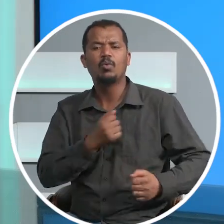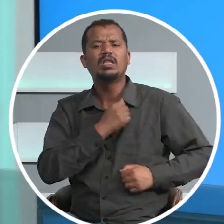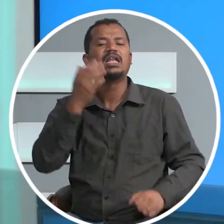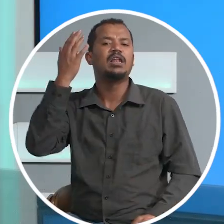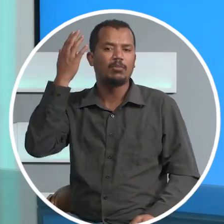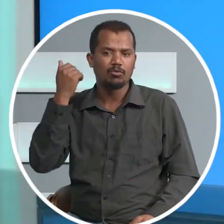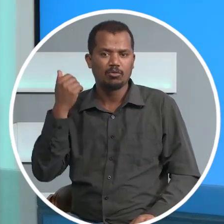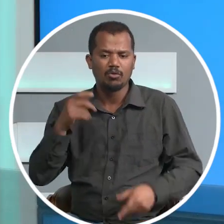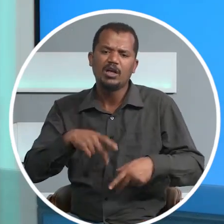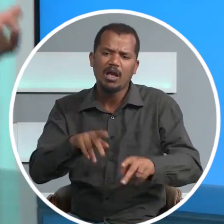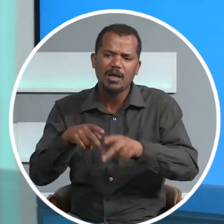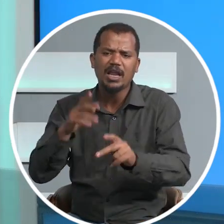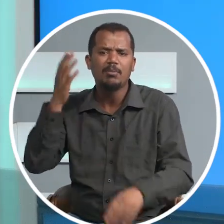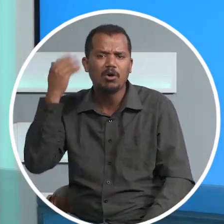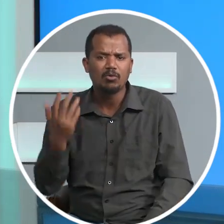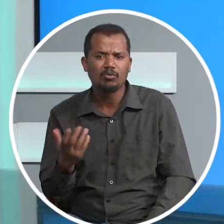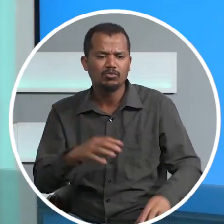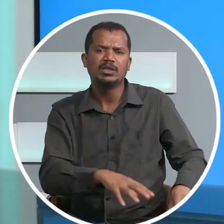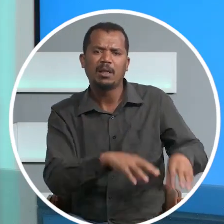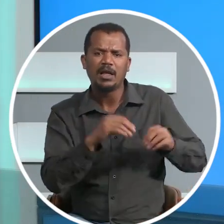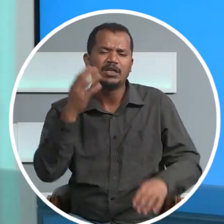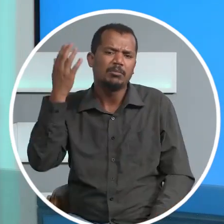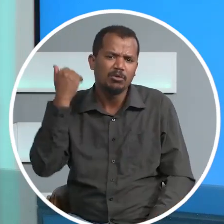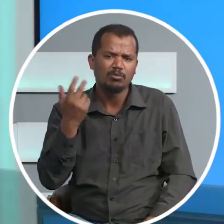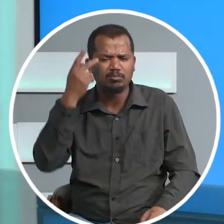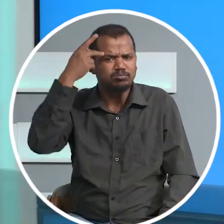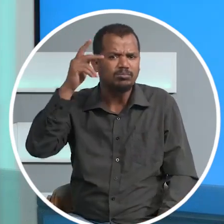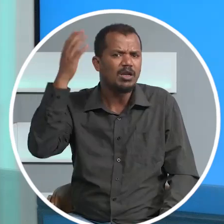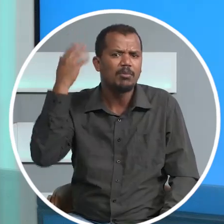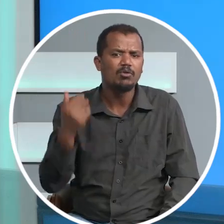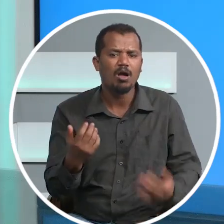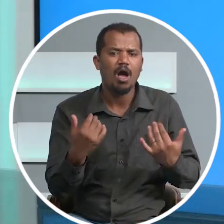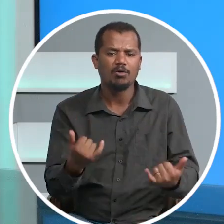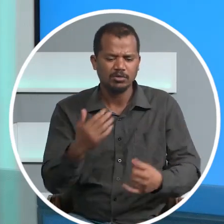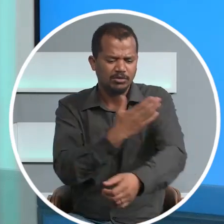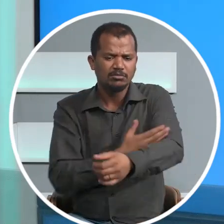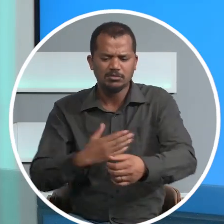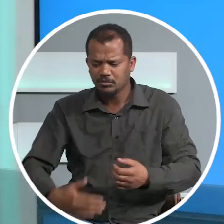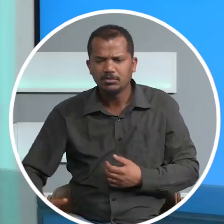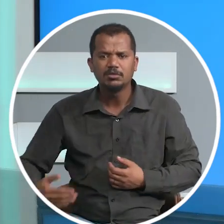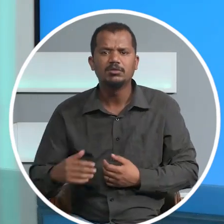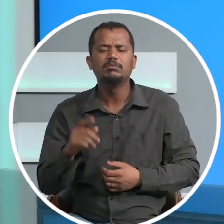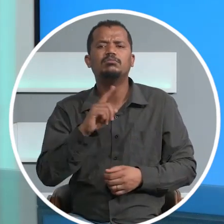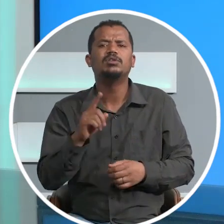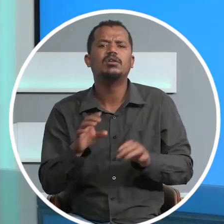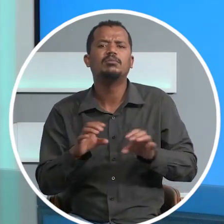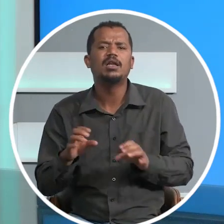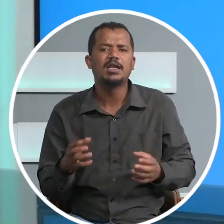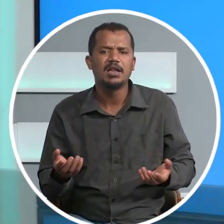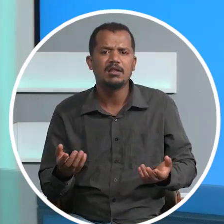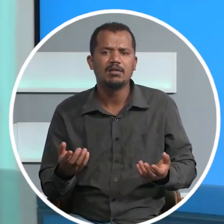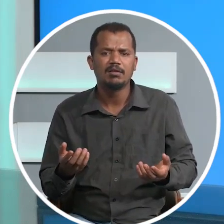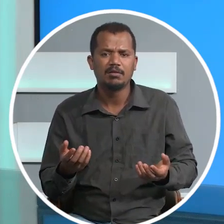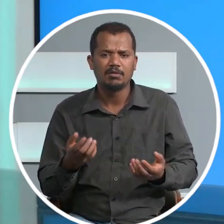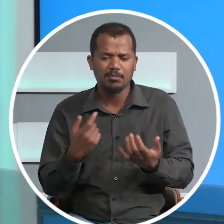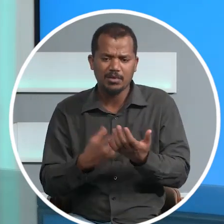ትናንትና ወታደር ነበሩ፣ ገበሬ ነበሩ፣ ተማሪ ነበሩ፣ ምሁራን ነበሩ። አሁን እጅ እግር ተቆርጧል። ይህን ለማድረግ ደግሞ በዚህ መሰረተ